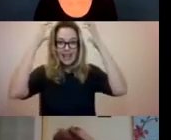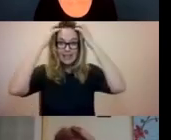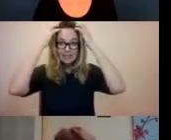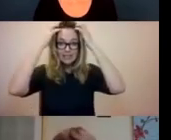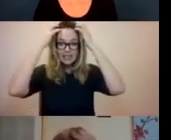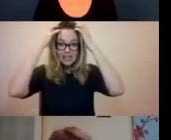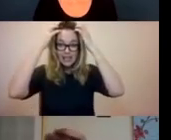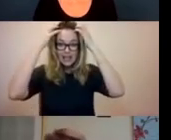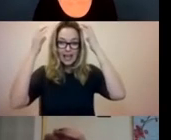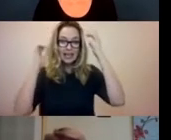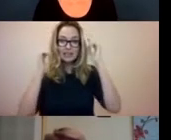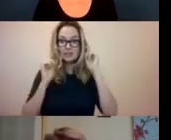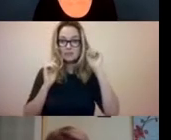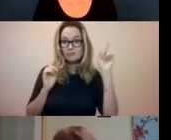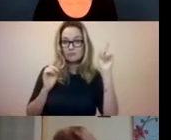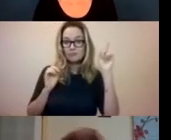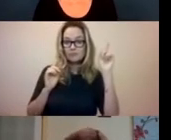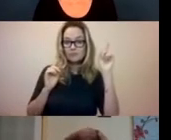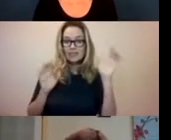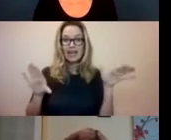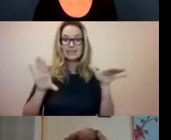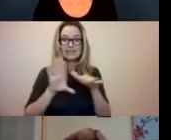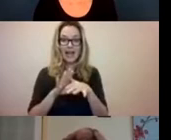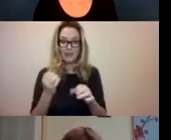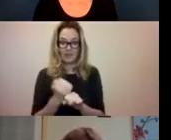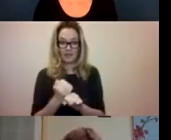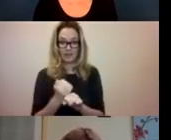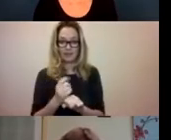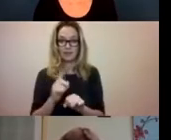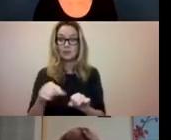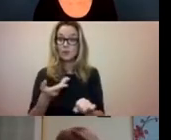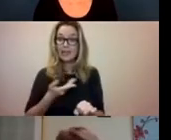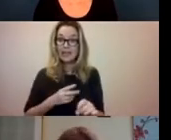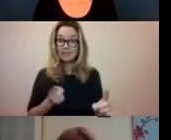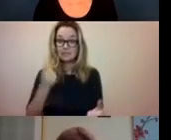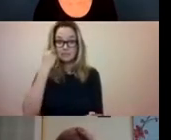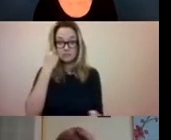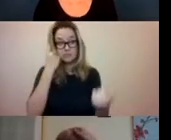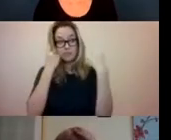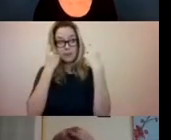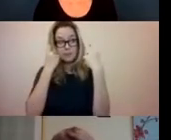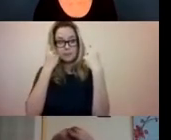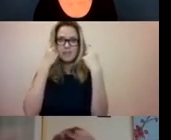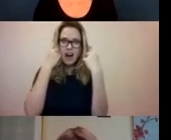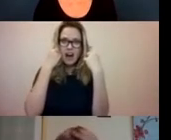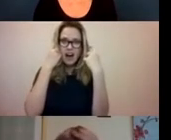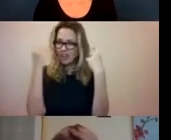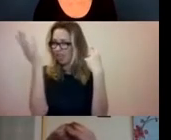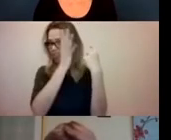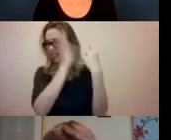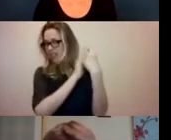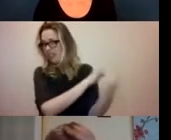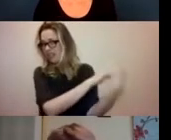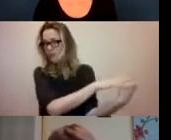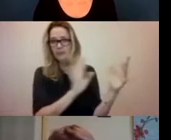En dan krijg je toch een natuurlijk geluid. Toen kreeg ik het 2e apparaat erin. En toen dacht ik, oh nee, die moet